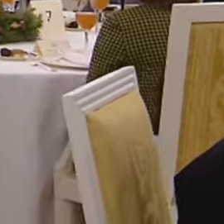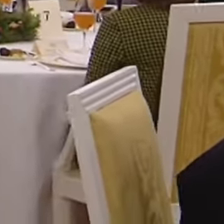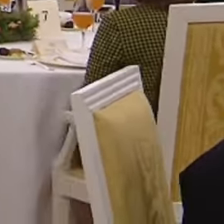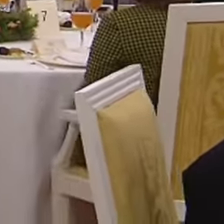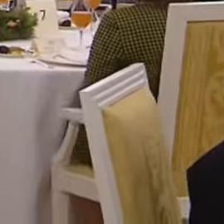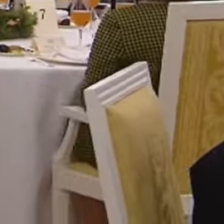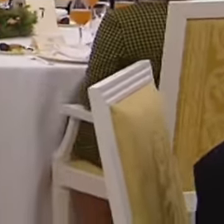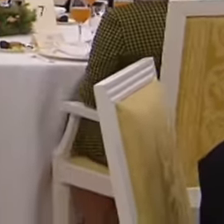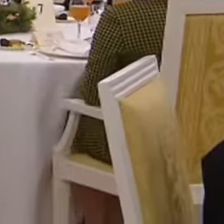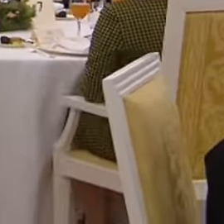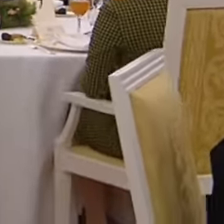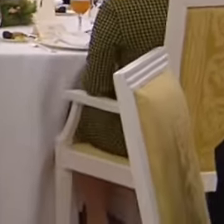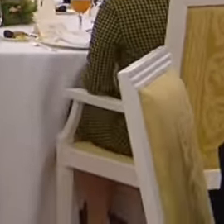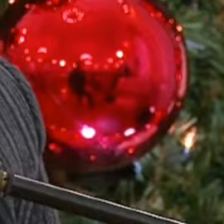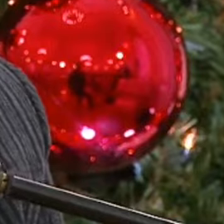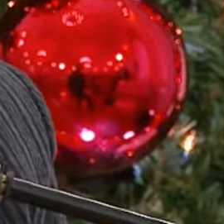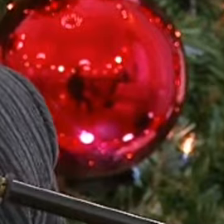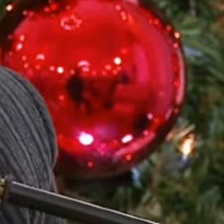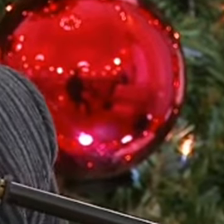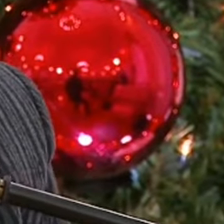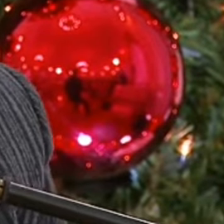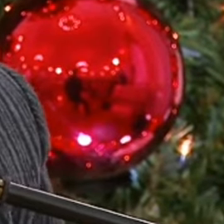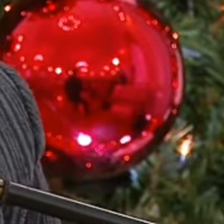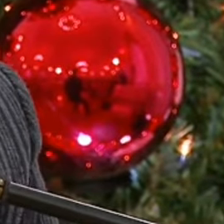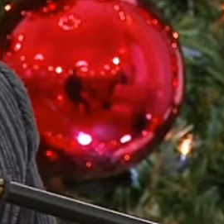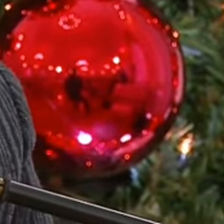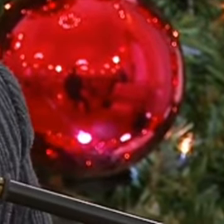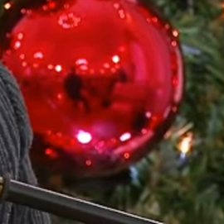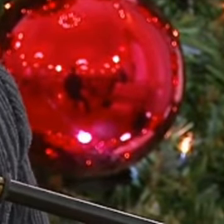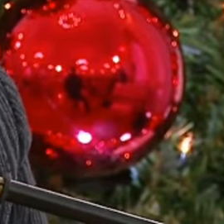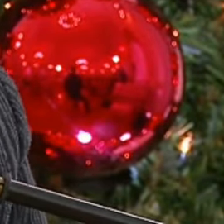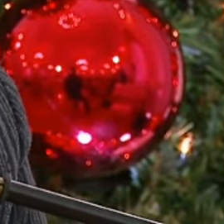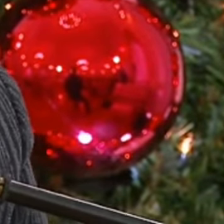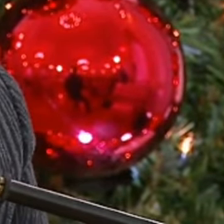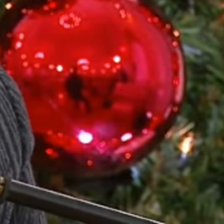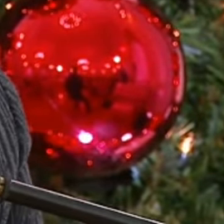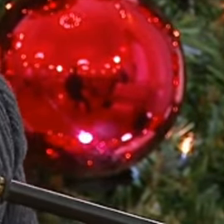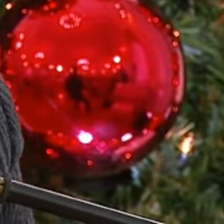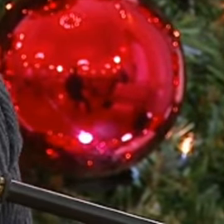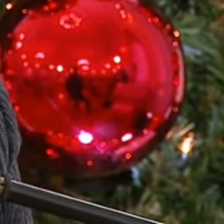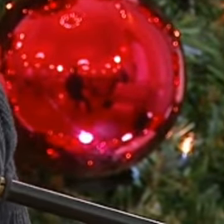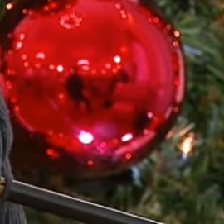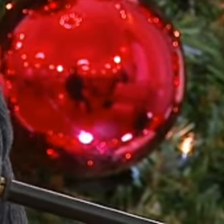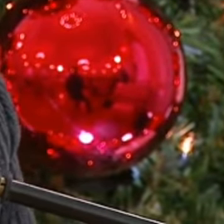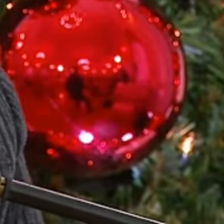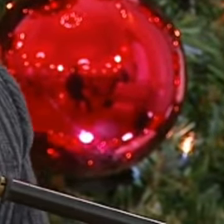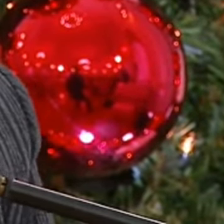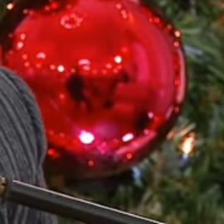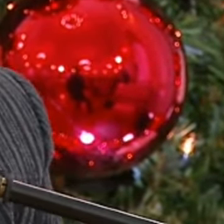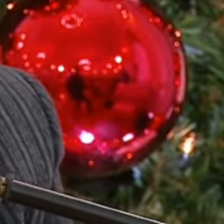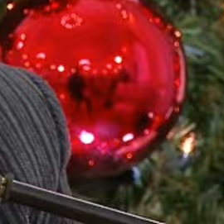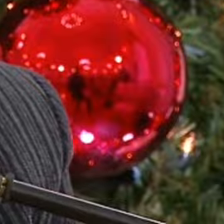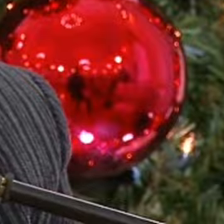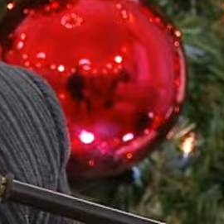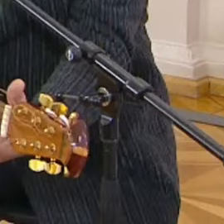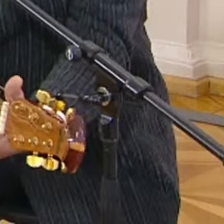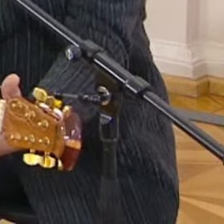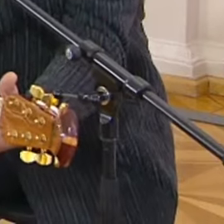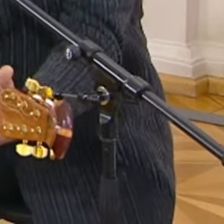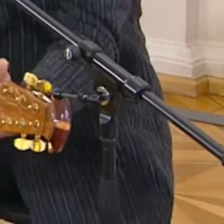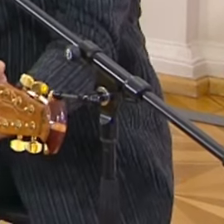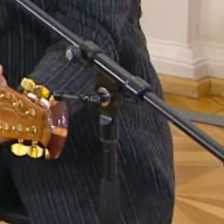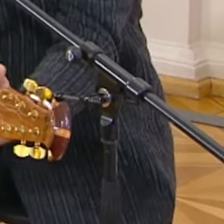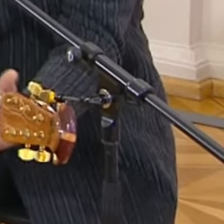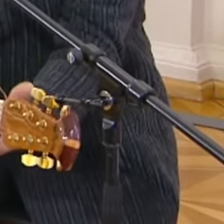blankų obelties, man vaikystė lik šiol nuolat meda. Mena